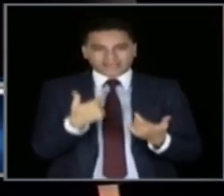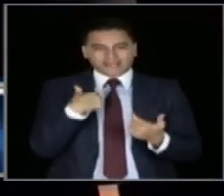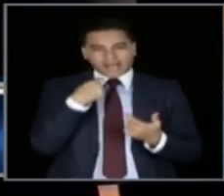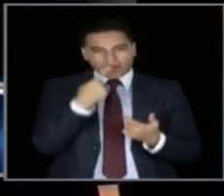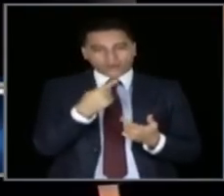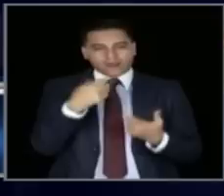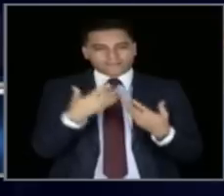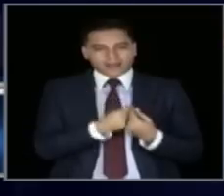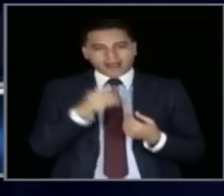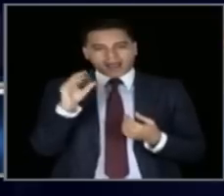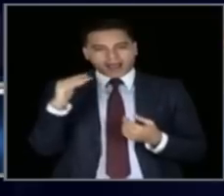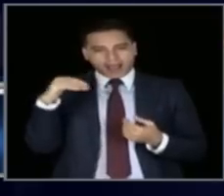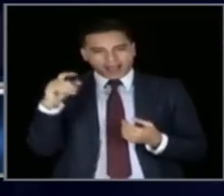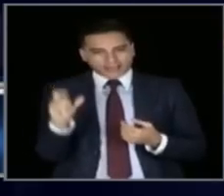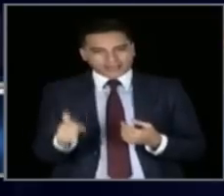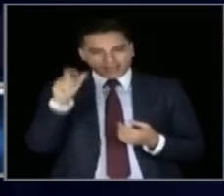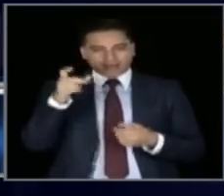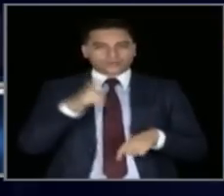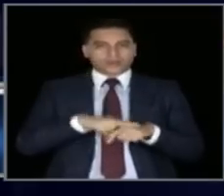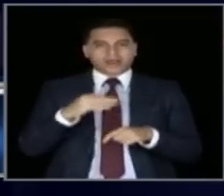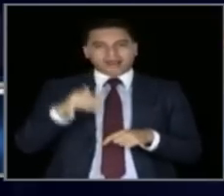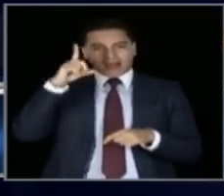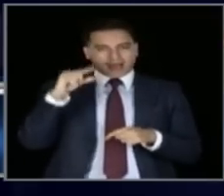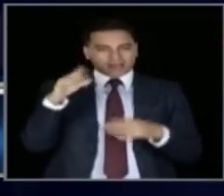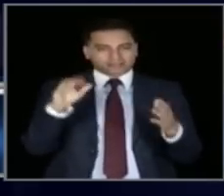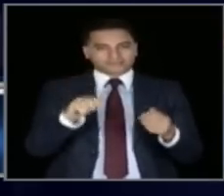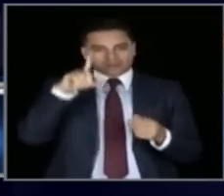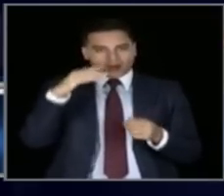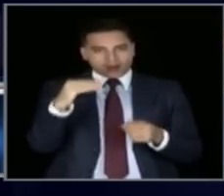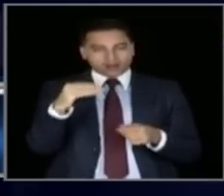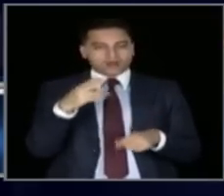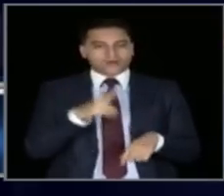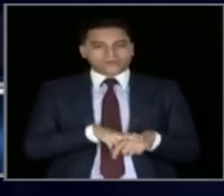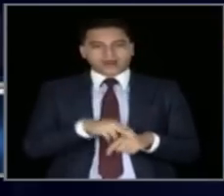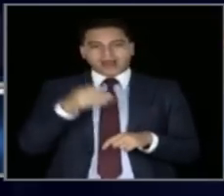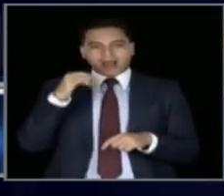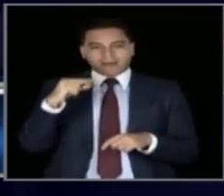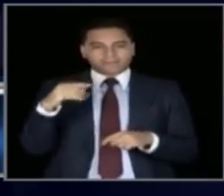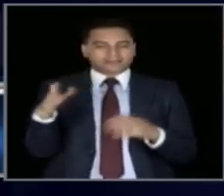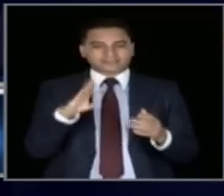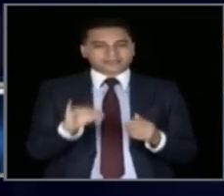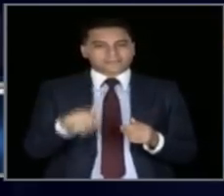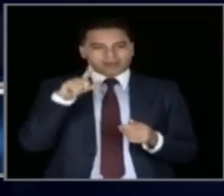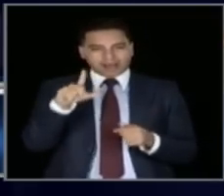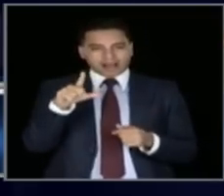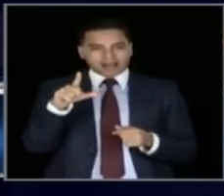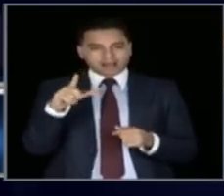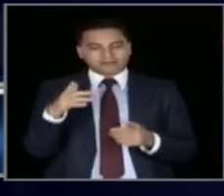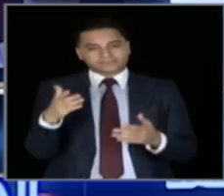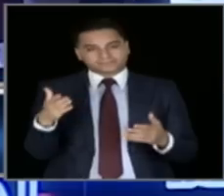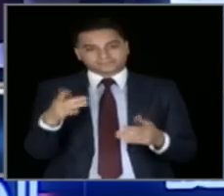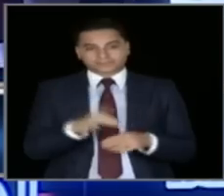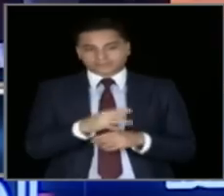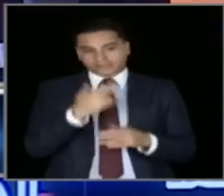ترك وخالد صالح وفتحي عبد الوهاب وماجدة الخطيب واحمد كمال. احمد ابو حسين. هارد